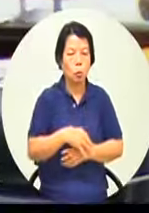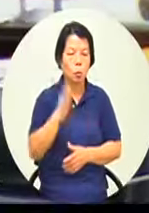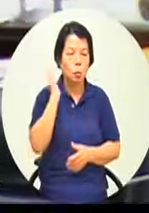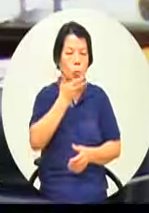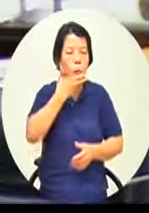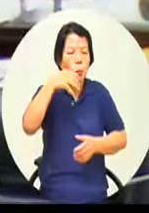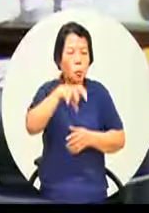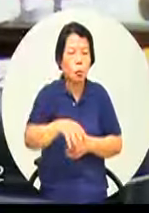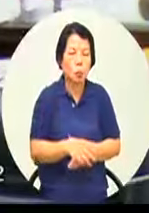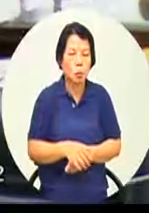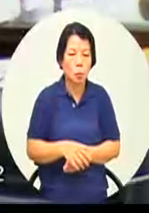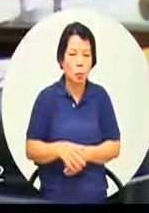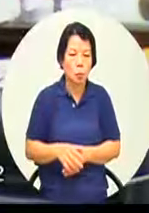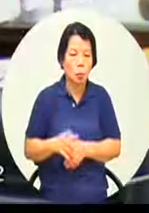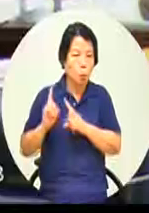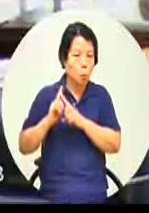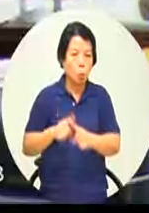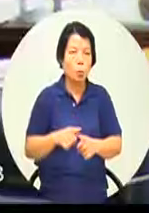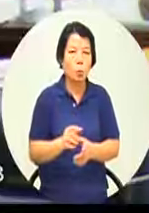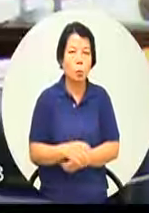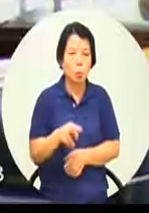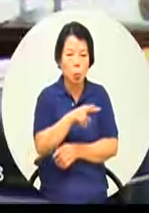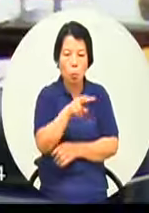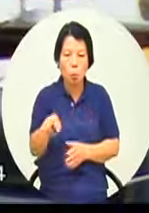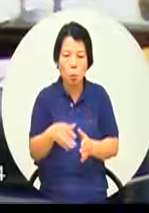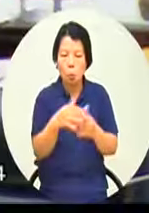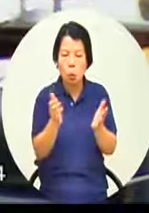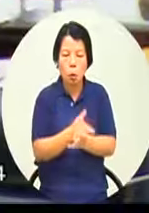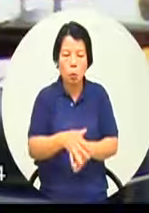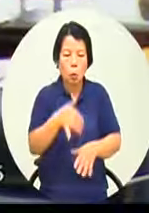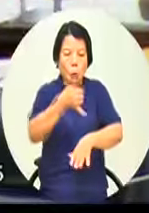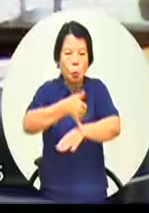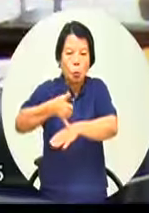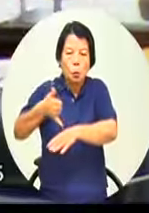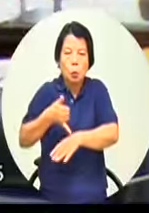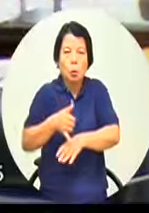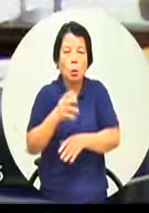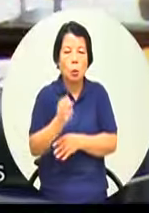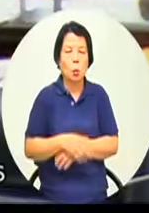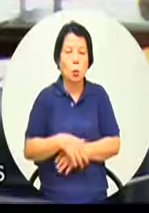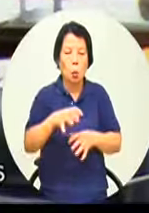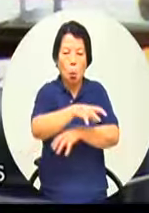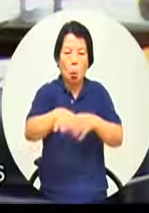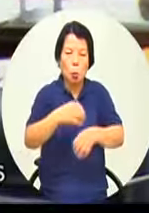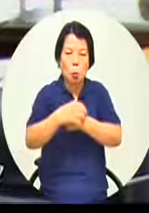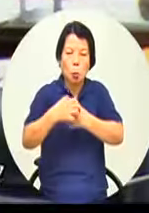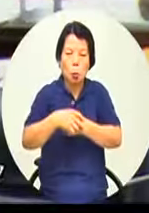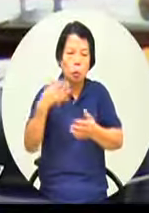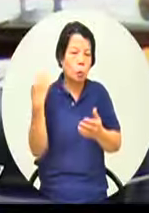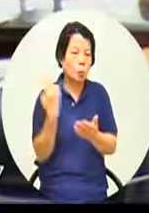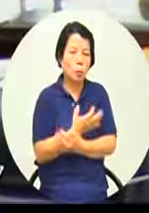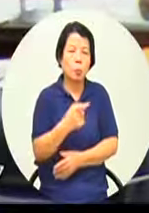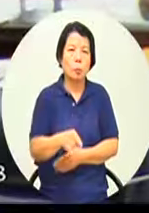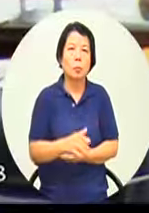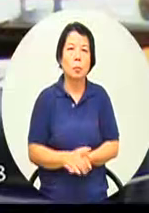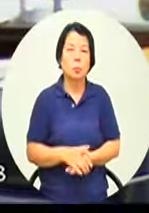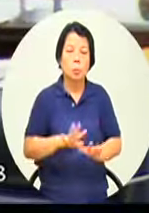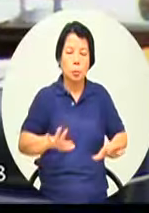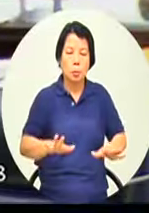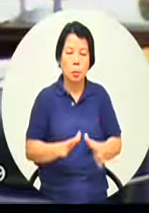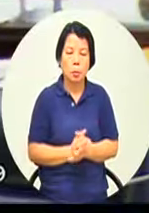去看，只要有去的，回来拢红豆啊卡，安得表示环境卫生无好。那其实我们好不